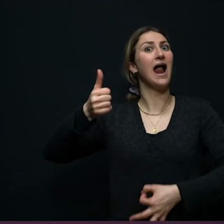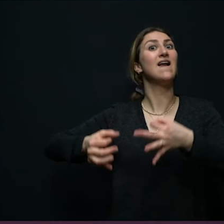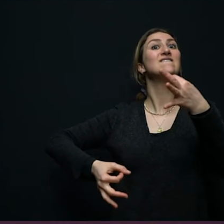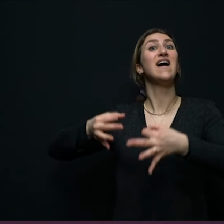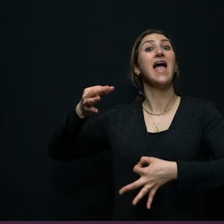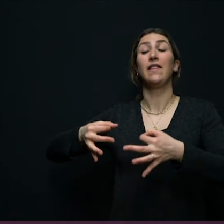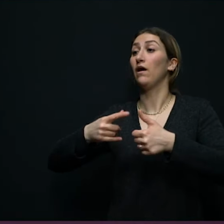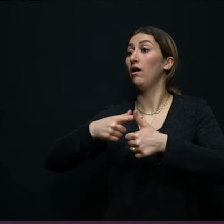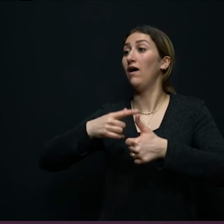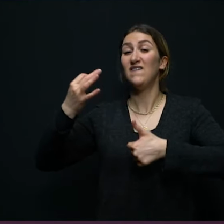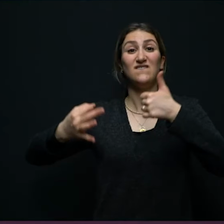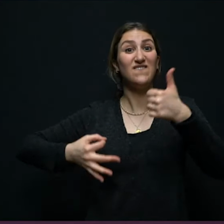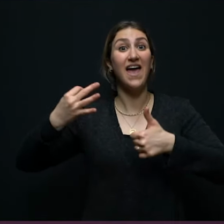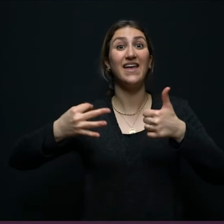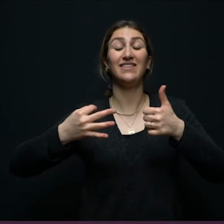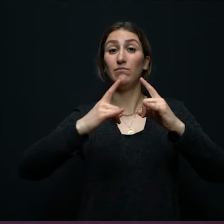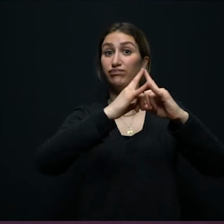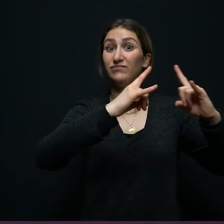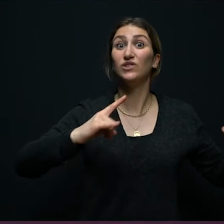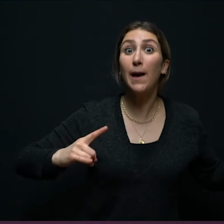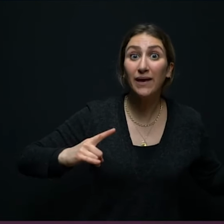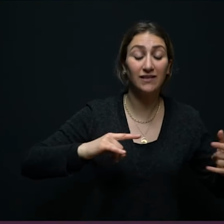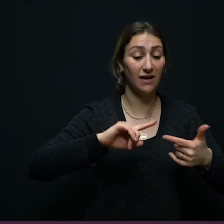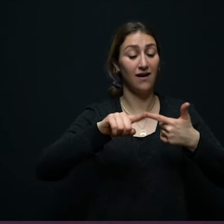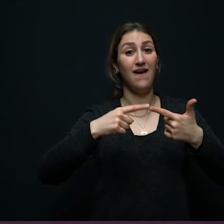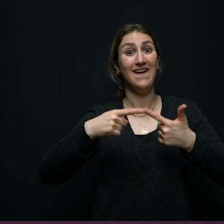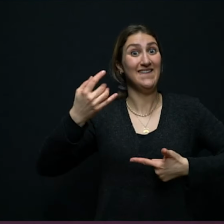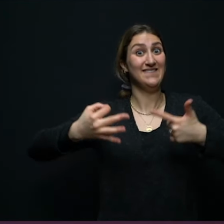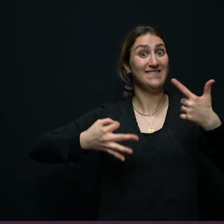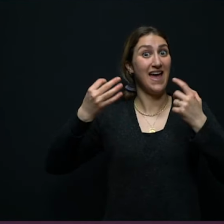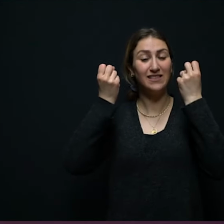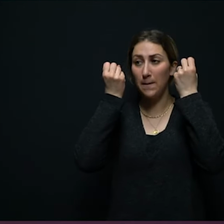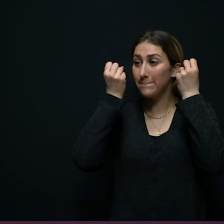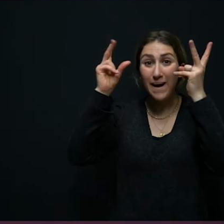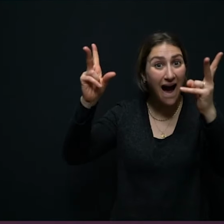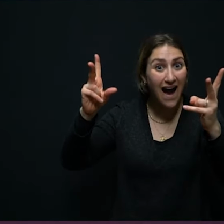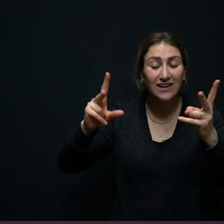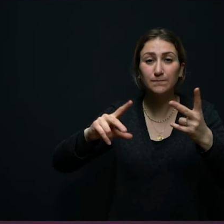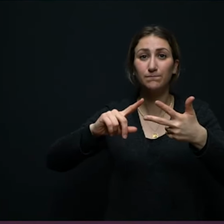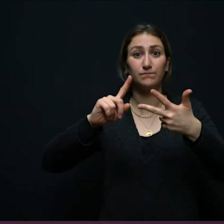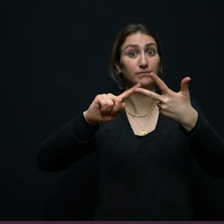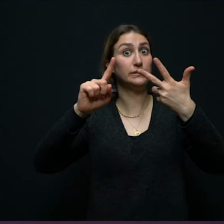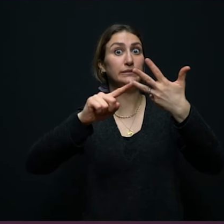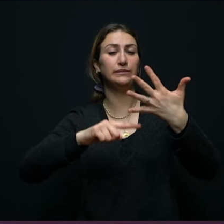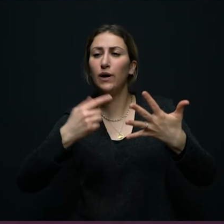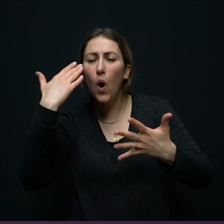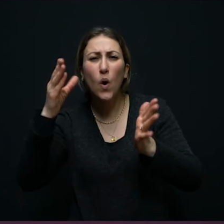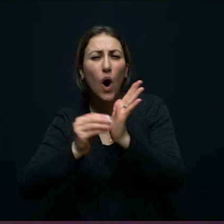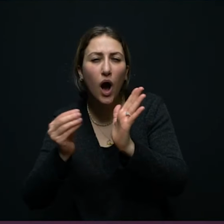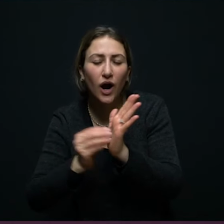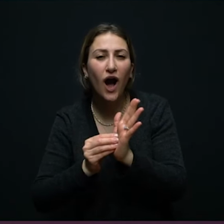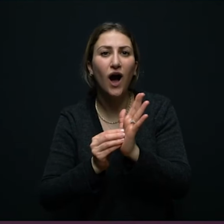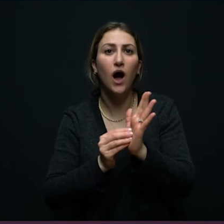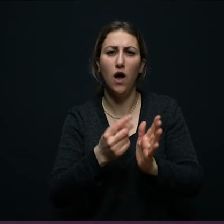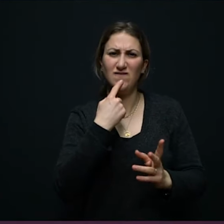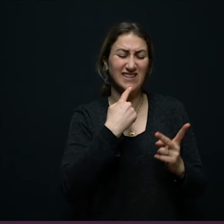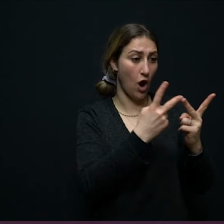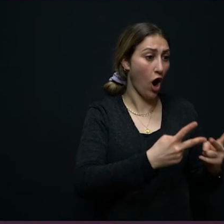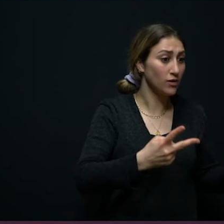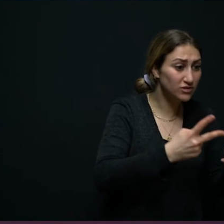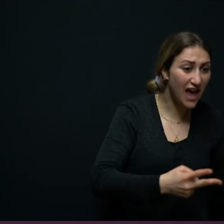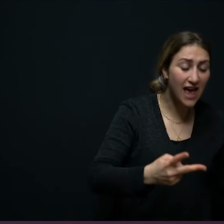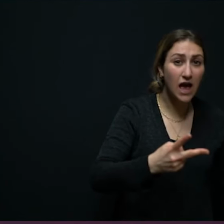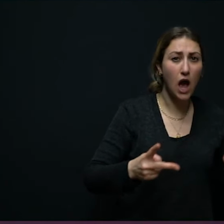fête de pâques et ainsi de suite dieu mais des objets dieu mais des lieux mon dieu mais des jours dieu mais une